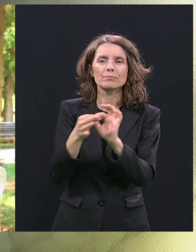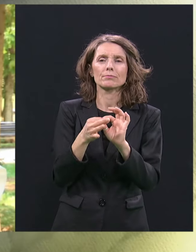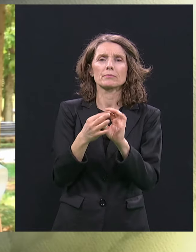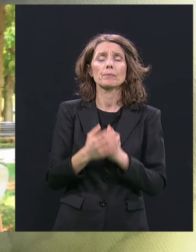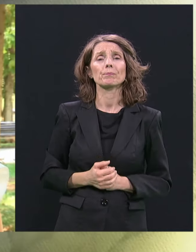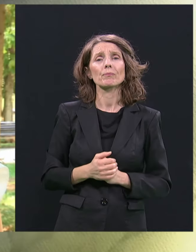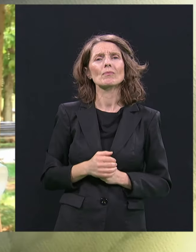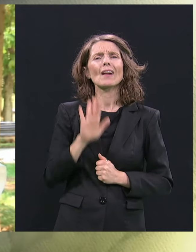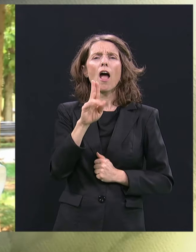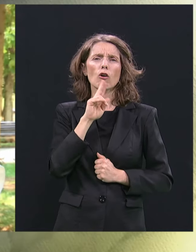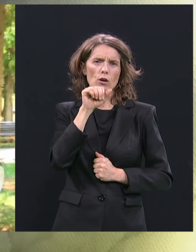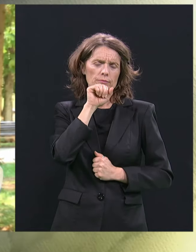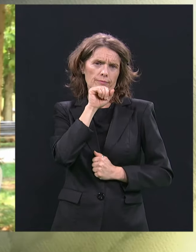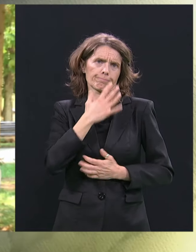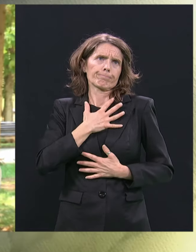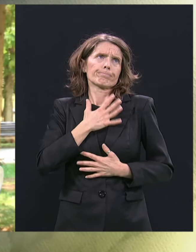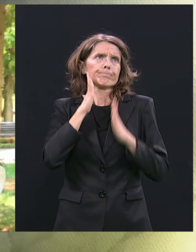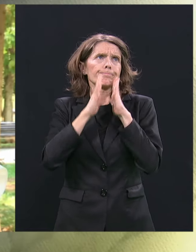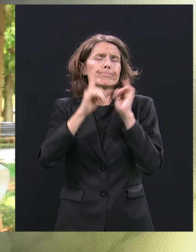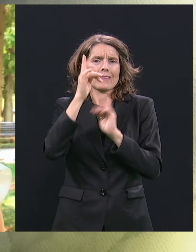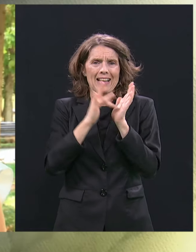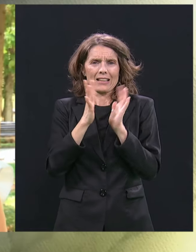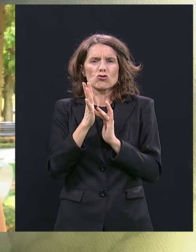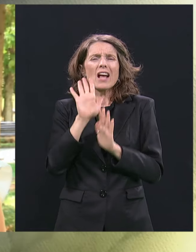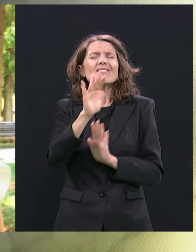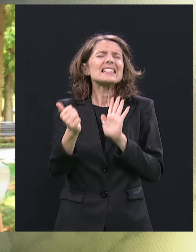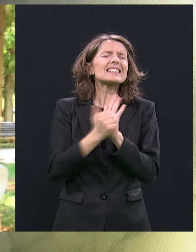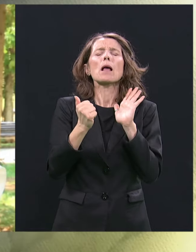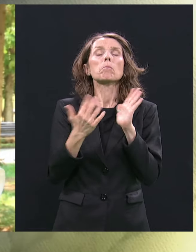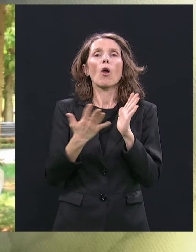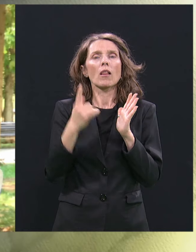simbola hrišćanstva i zapravo krst jeste simbol hrišćanstva.